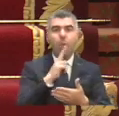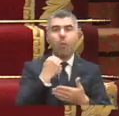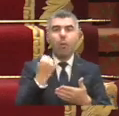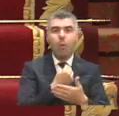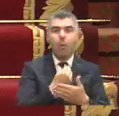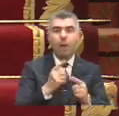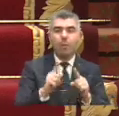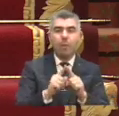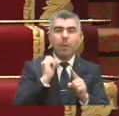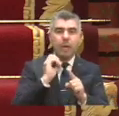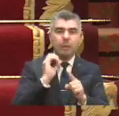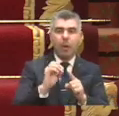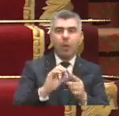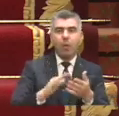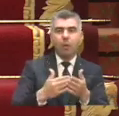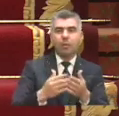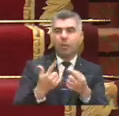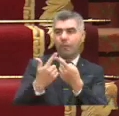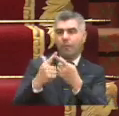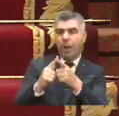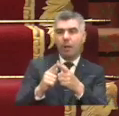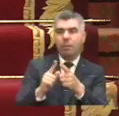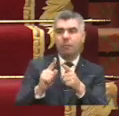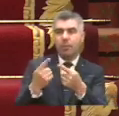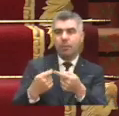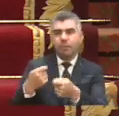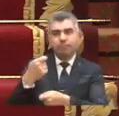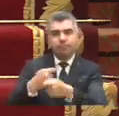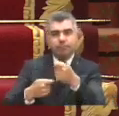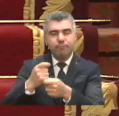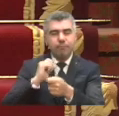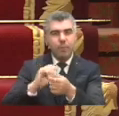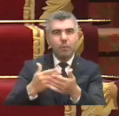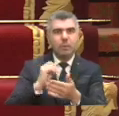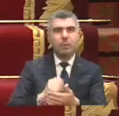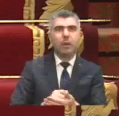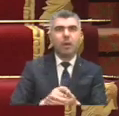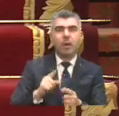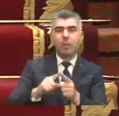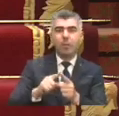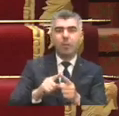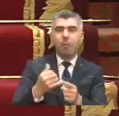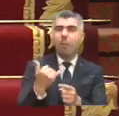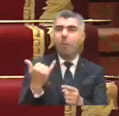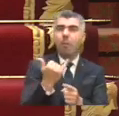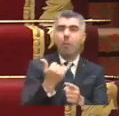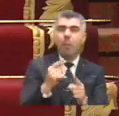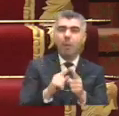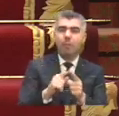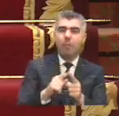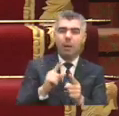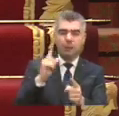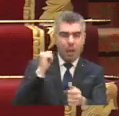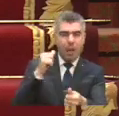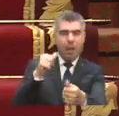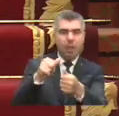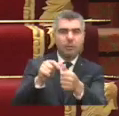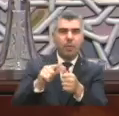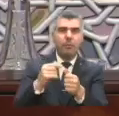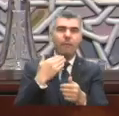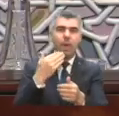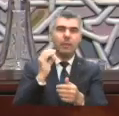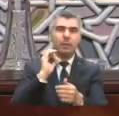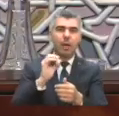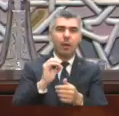زواج المال والسلطة والتشجيع ديال الاقتصاد ديال الريع، ما يمكن إلا أن يؤسس لتوطين الفساد في البلد. شكرا. شكرا